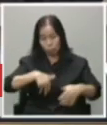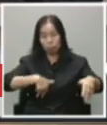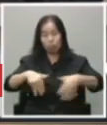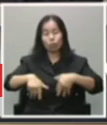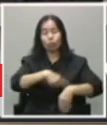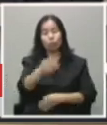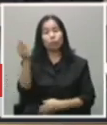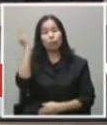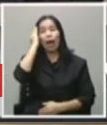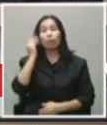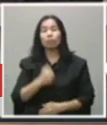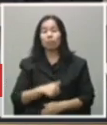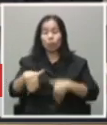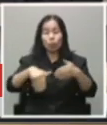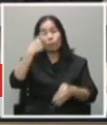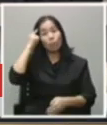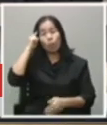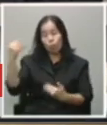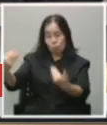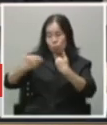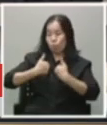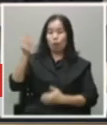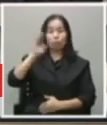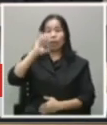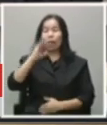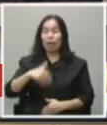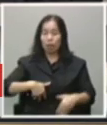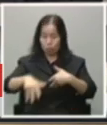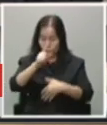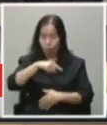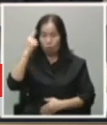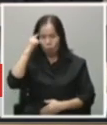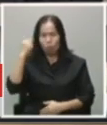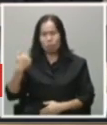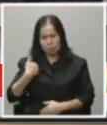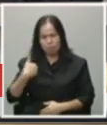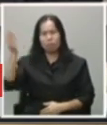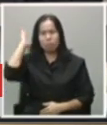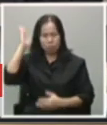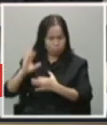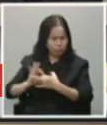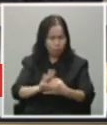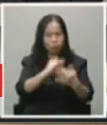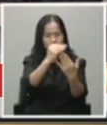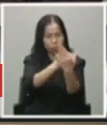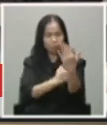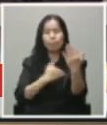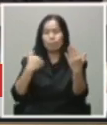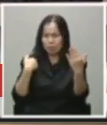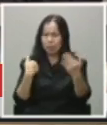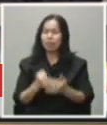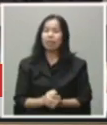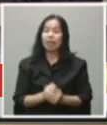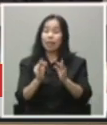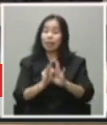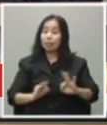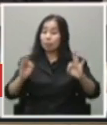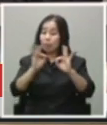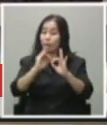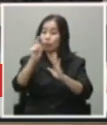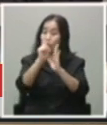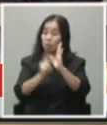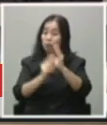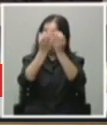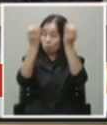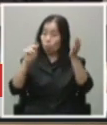ทธิ์คุ้มครองและสิ่งที่ผมจะต้องอภิปรายต่อไปเนี่ยมีเกี่ยวข้องอีกเยอะครับแต่ที่สำคัญก็คือท่านประธานครับตามกฎหมายรัฐธรรมนูญเรื่องหมิ่นประม